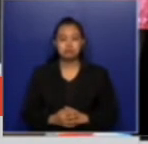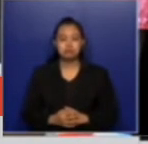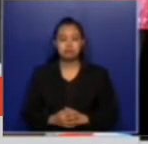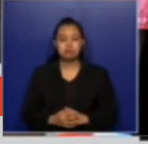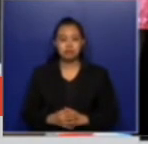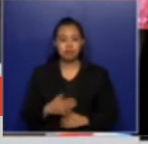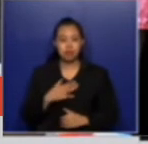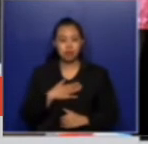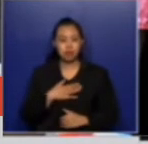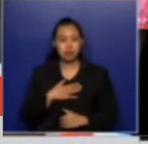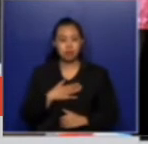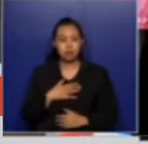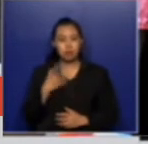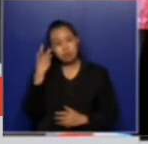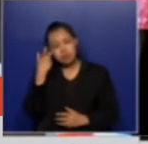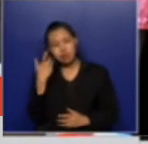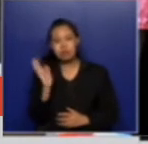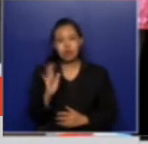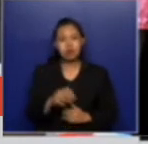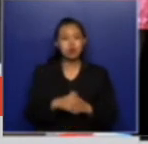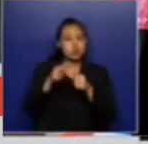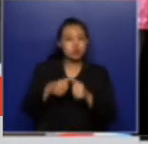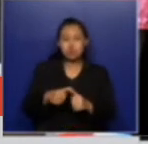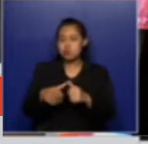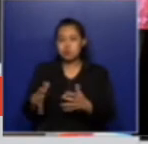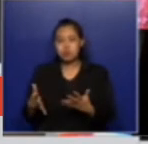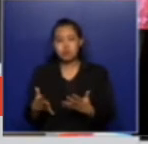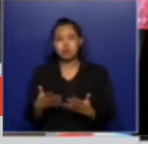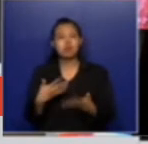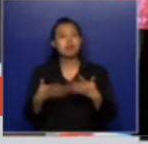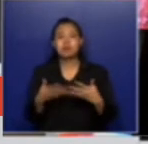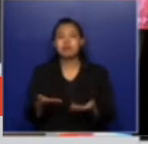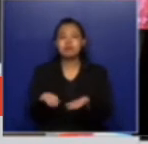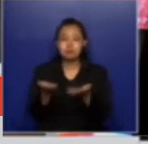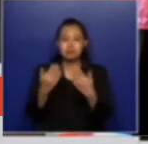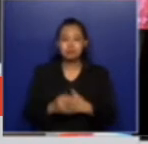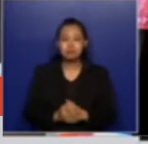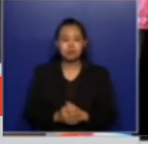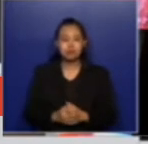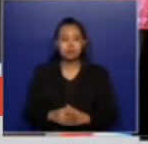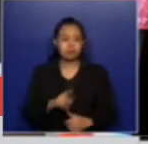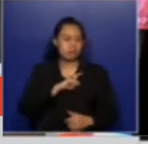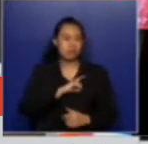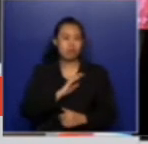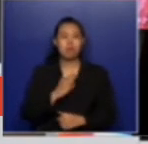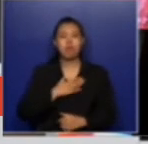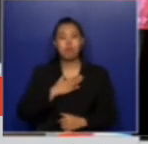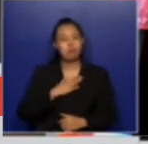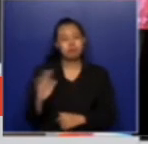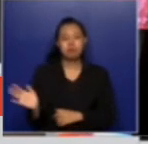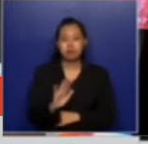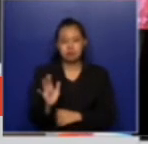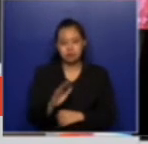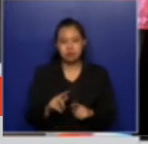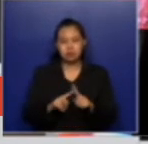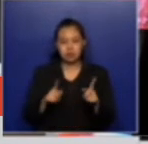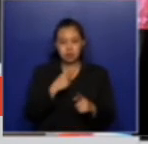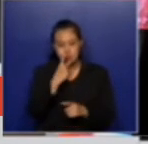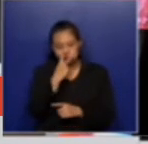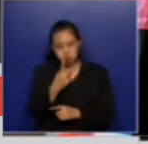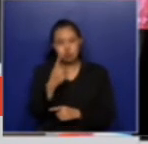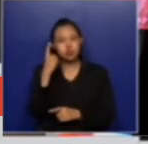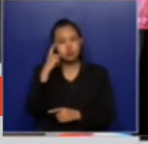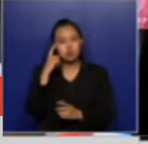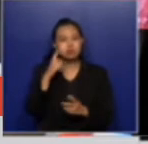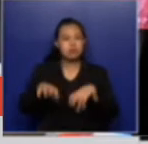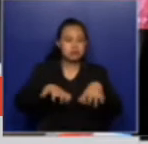ผมไม่ได้ไปซีเรียสอะไรหรอกครับอาจารย์สมคิดอยู่อาจารย์สมคิดไปมันไม่ใช่หน้าที่ของผมแต่มันเป็นใบเสร็จว่าการบริหารทางด้านเศรษฐ